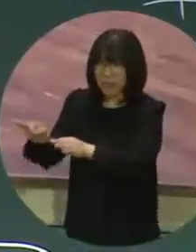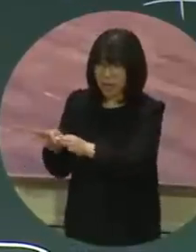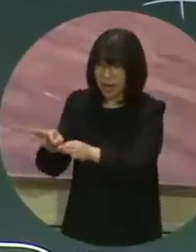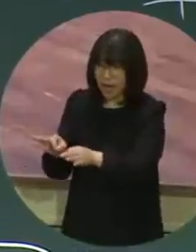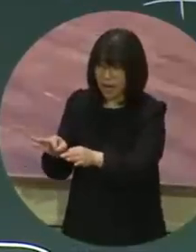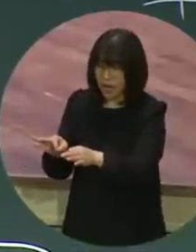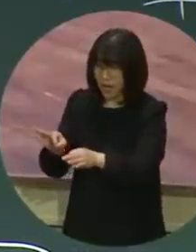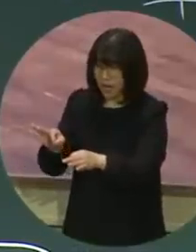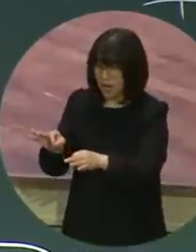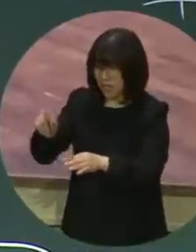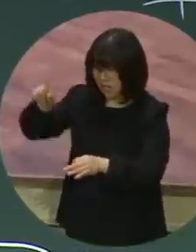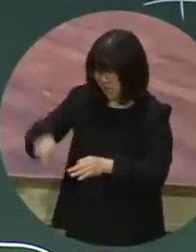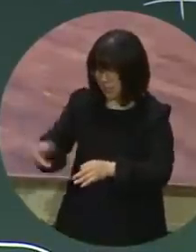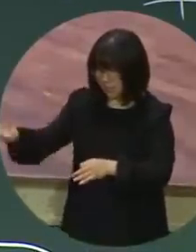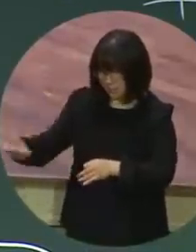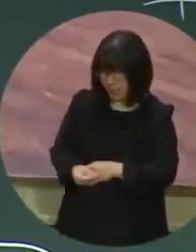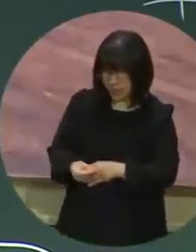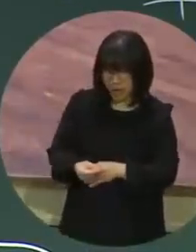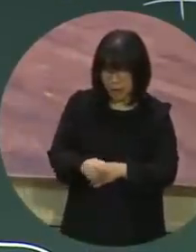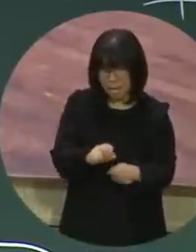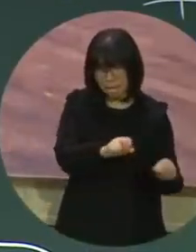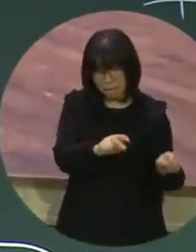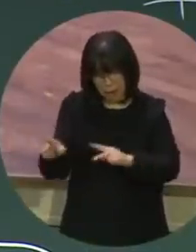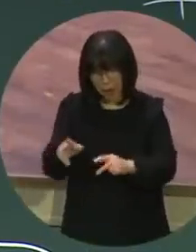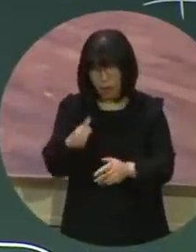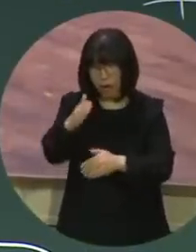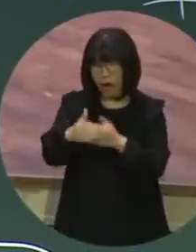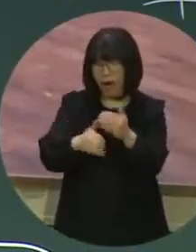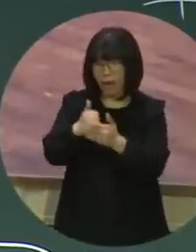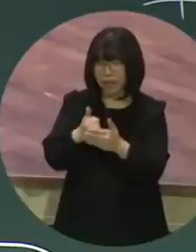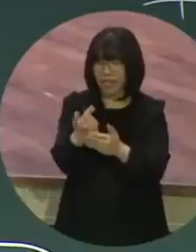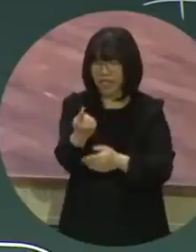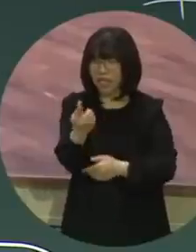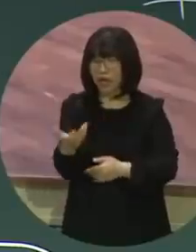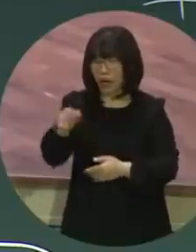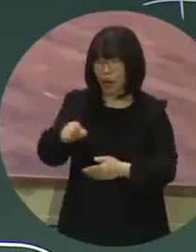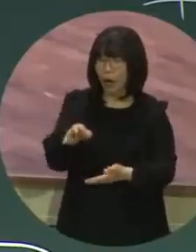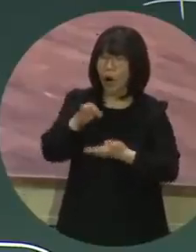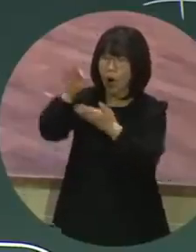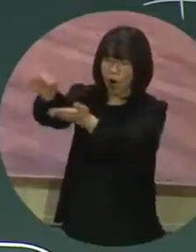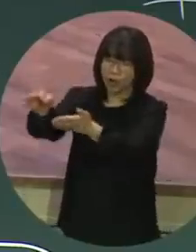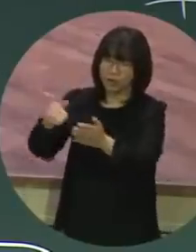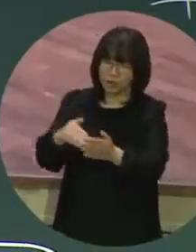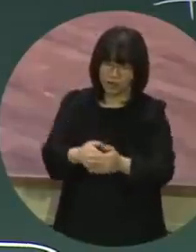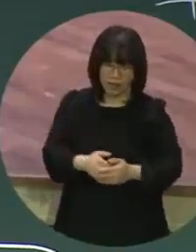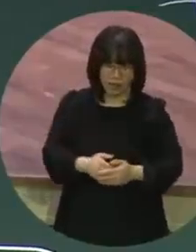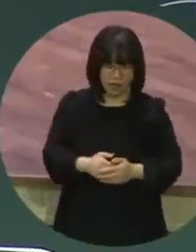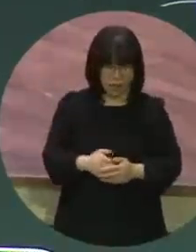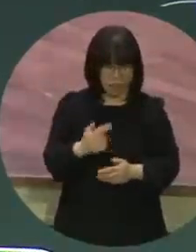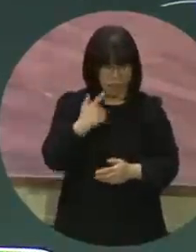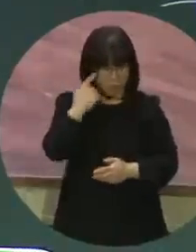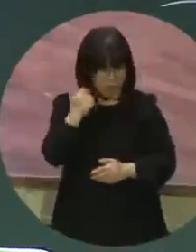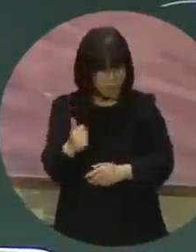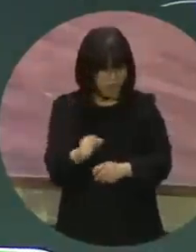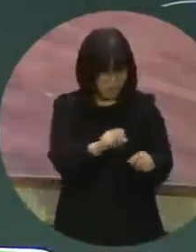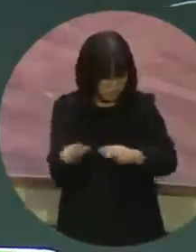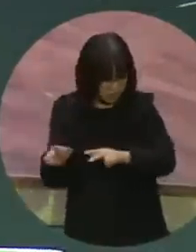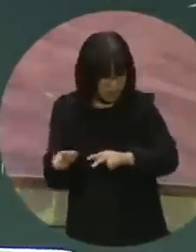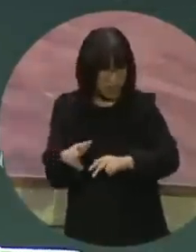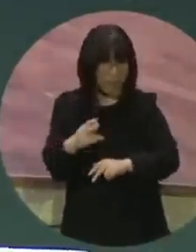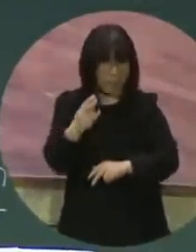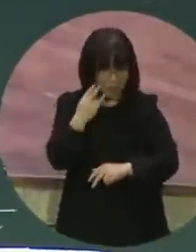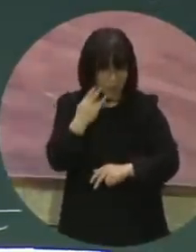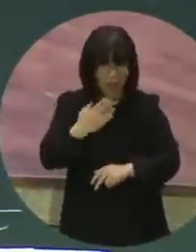해가지고, 바로 그냥 이 교회로 1억을 헌금을 했어요. 적시로 하라고 했던 목사님, 적시로 하고 옵니다.